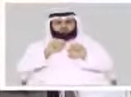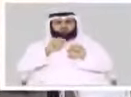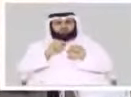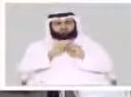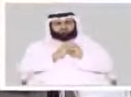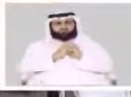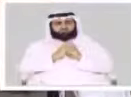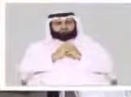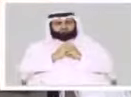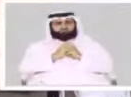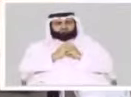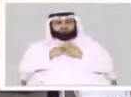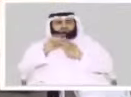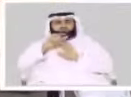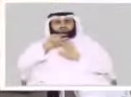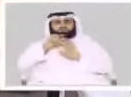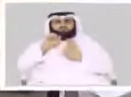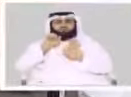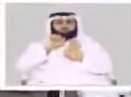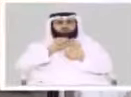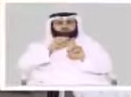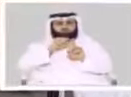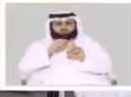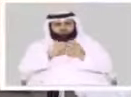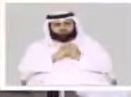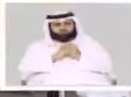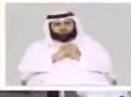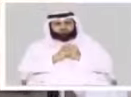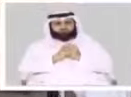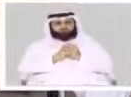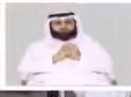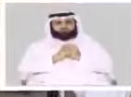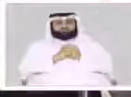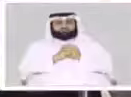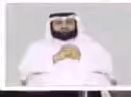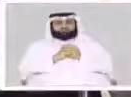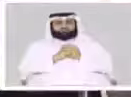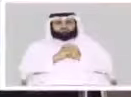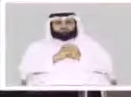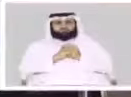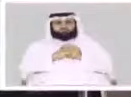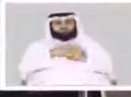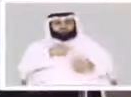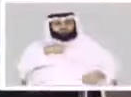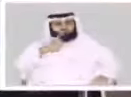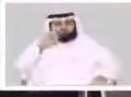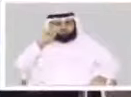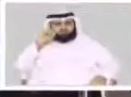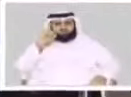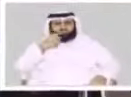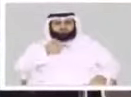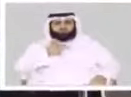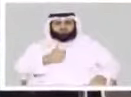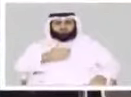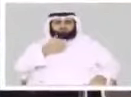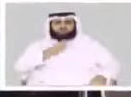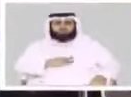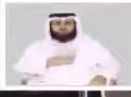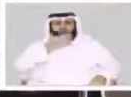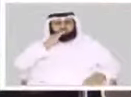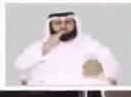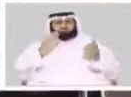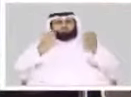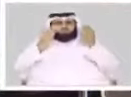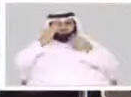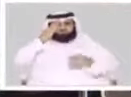مباشرة على موضوعات سورة المائدة، فتفضلوا مشكورين ماجورين. بسم الله الرحمن الرحيم. الحمد لله رب